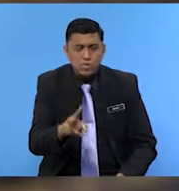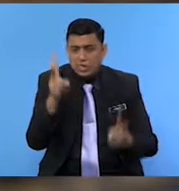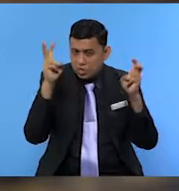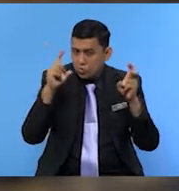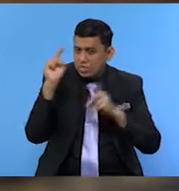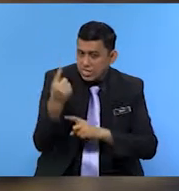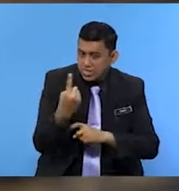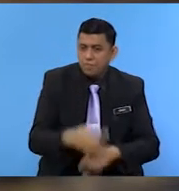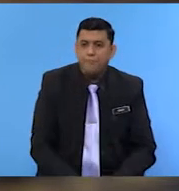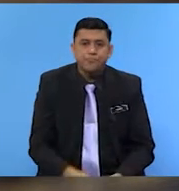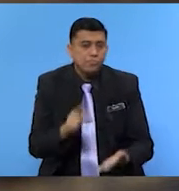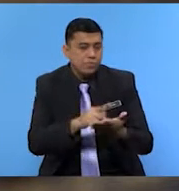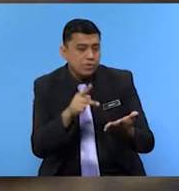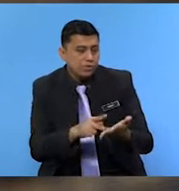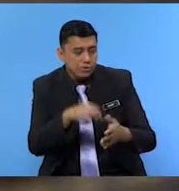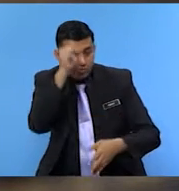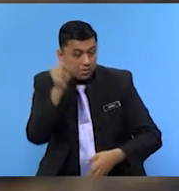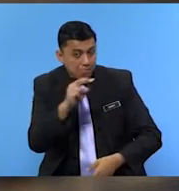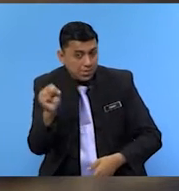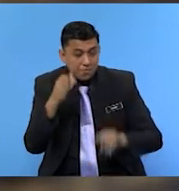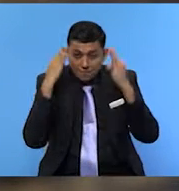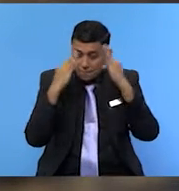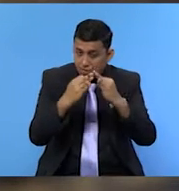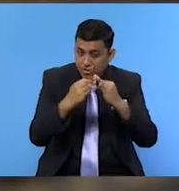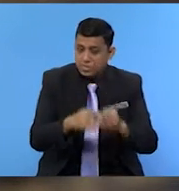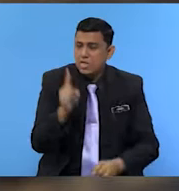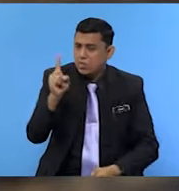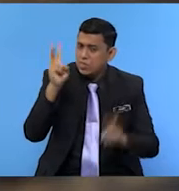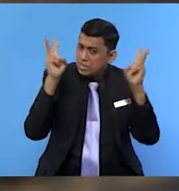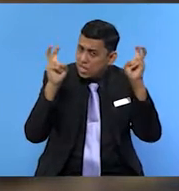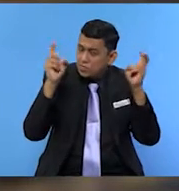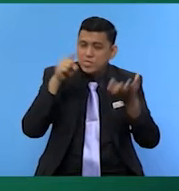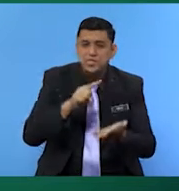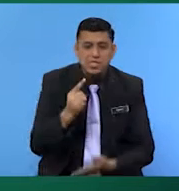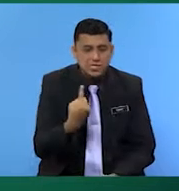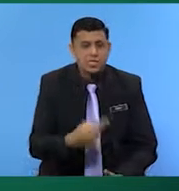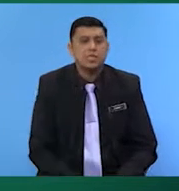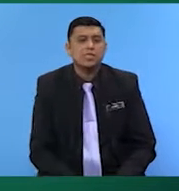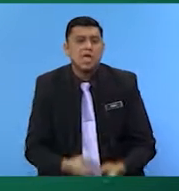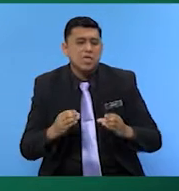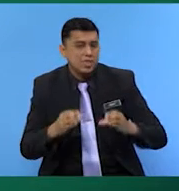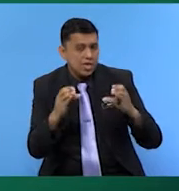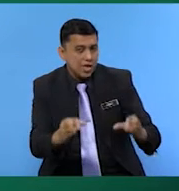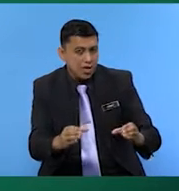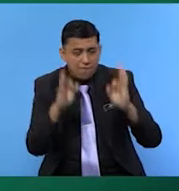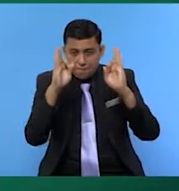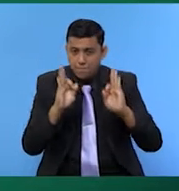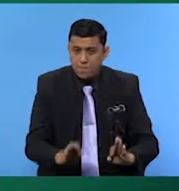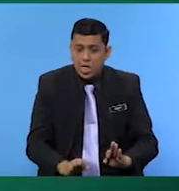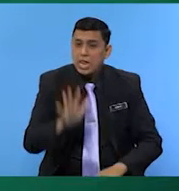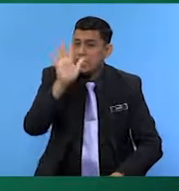aspek sahaja. Sekiranya soalan tersebut hanya berfokus kepada satu aspek sahaja, maka cikgu cadangkan format yang sesuai